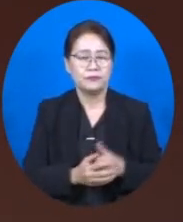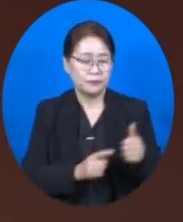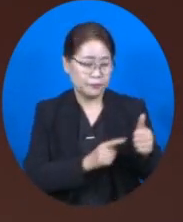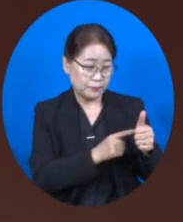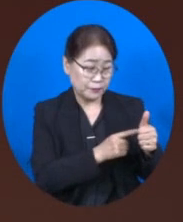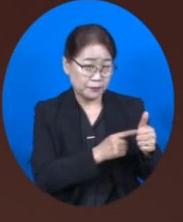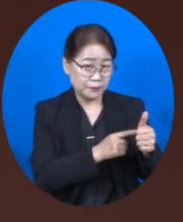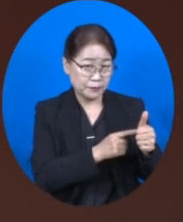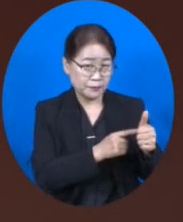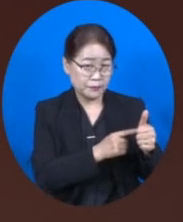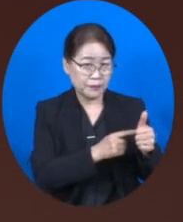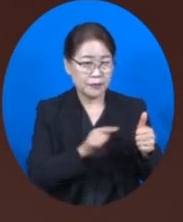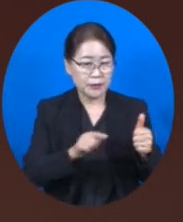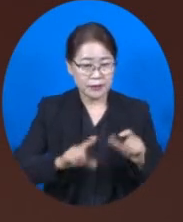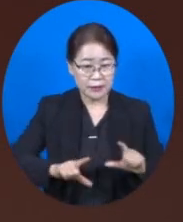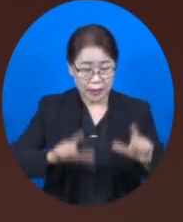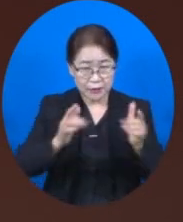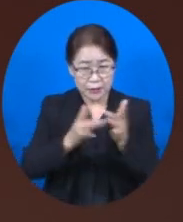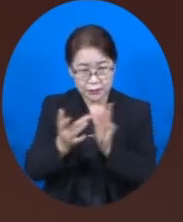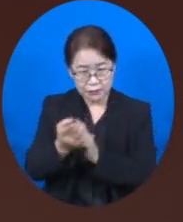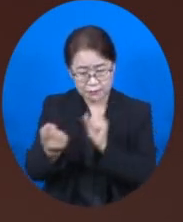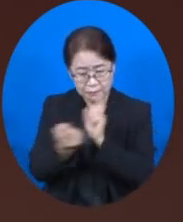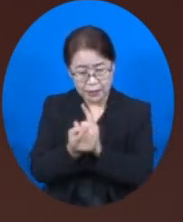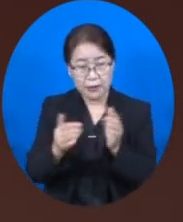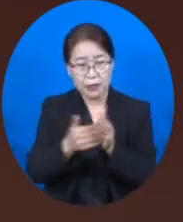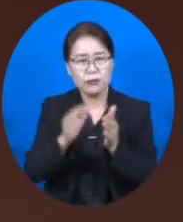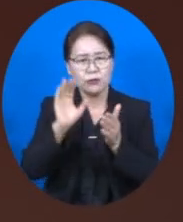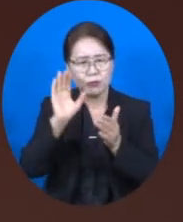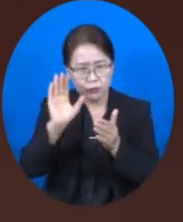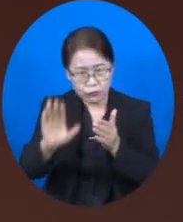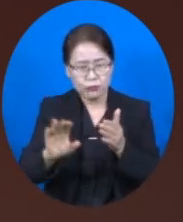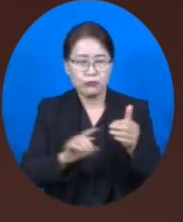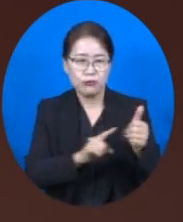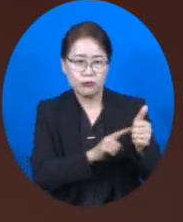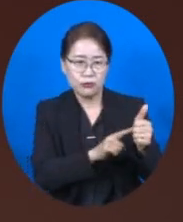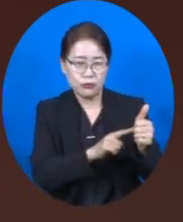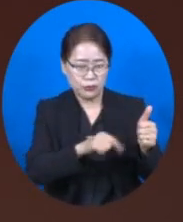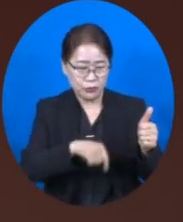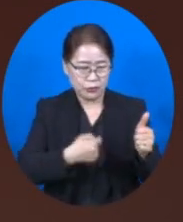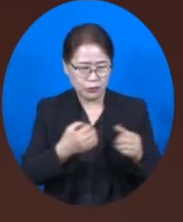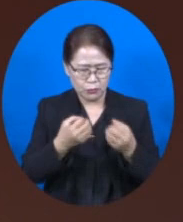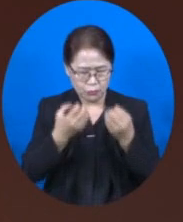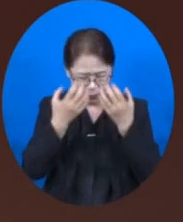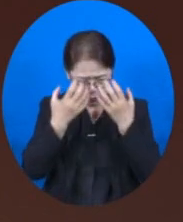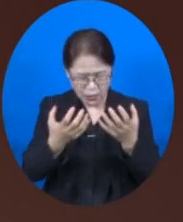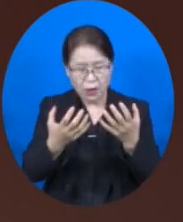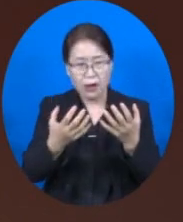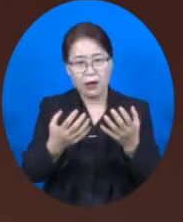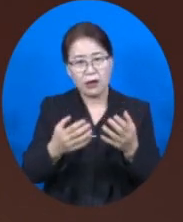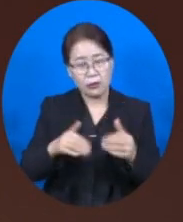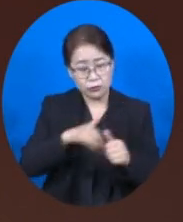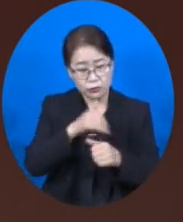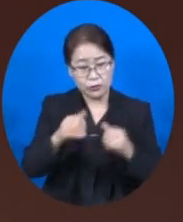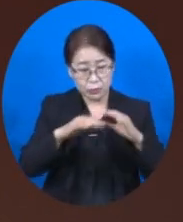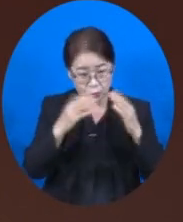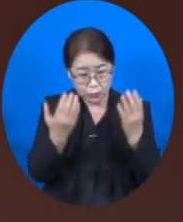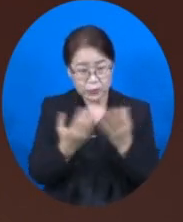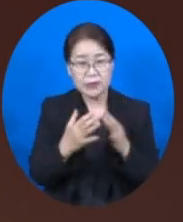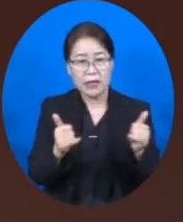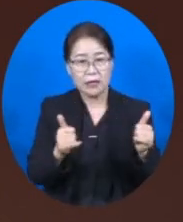삭개오는 그날 예수님을 만나고 난 이후에 자신도 놀라고 주변의 모든